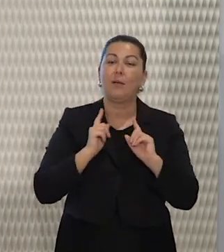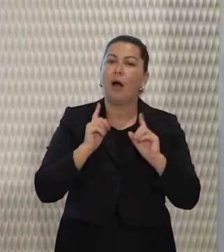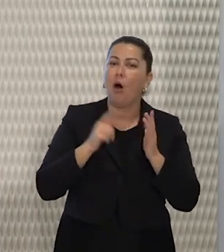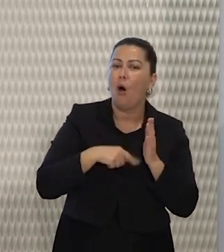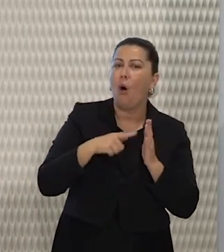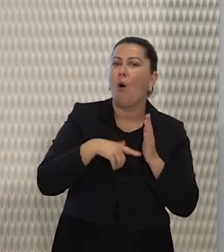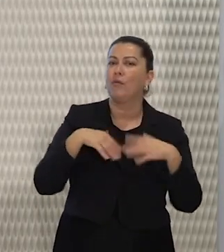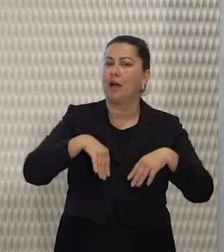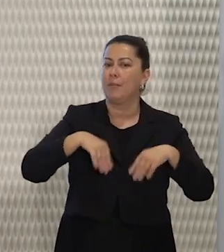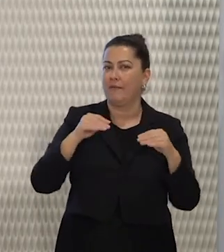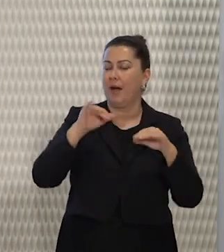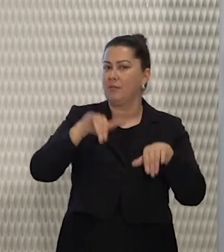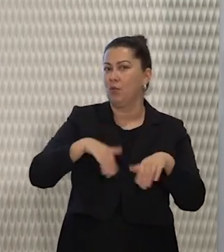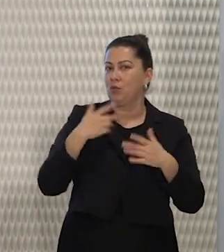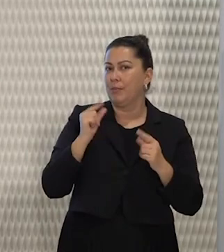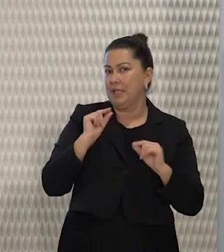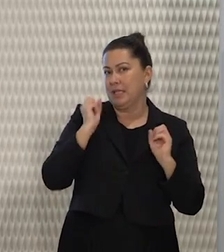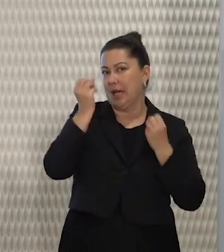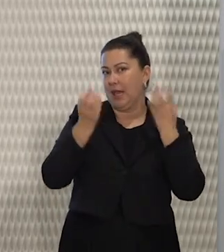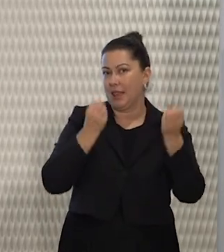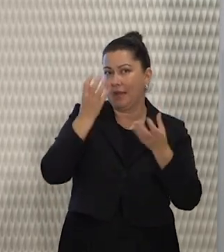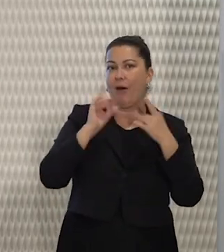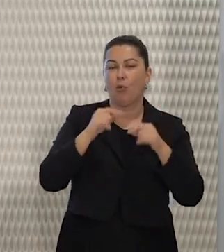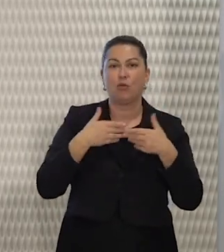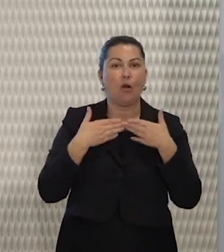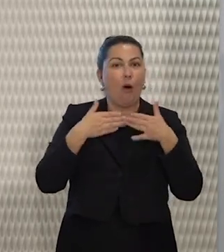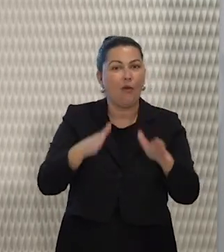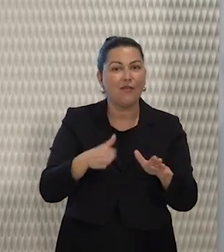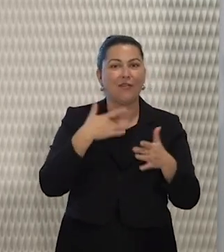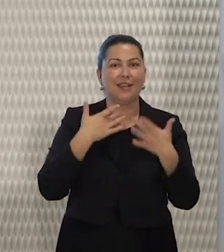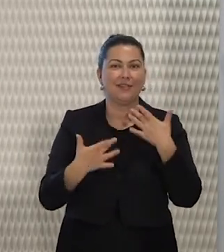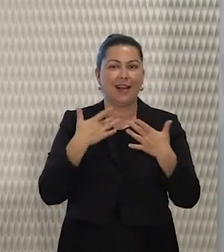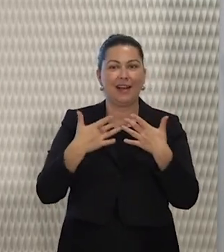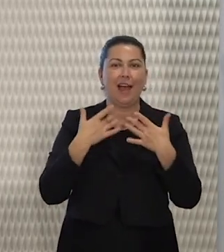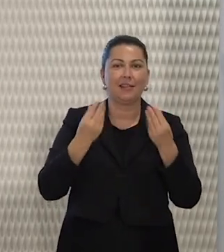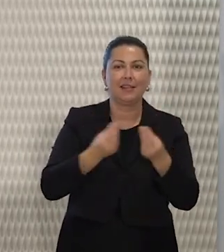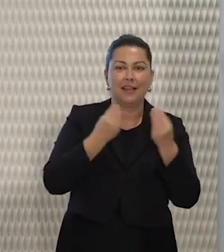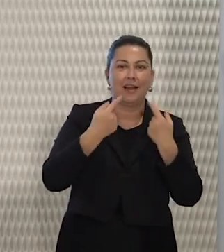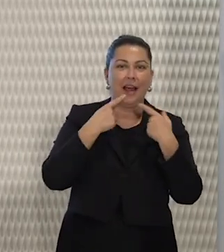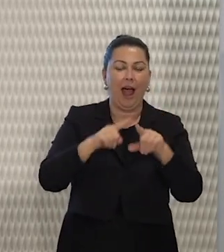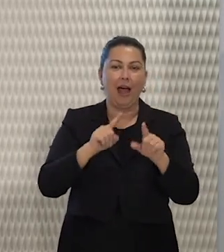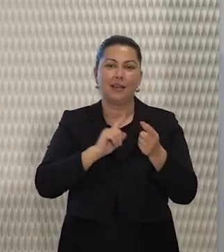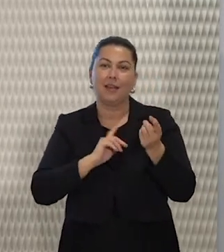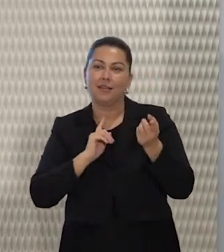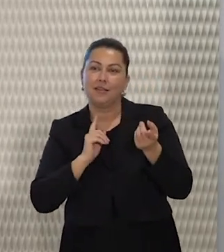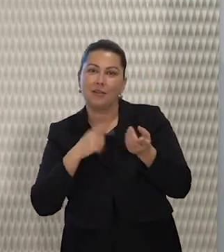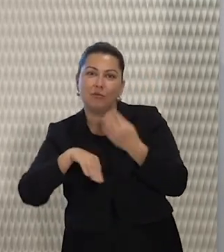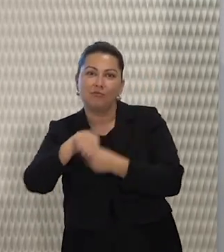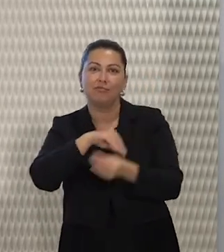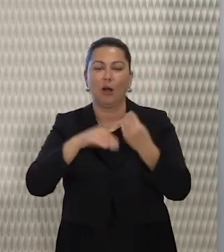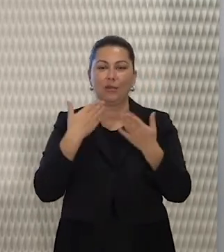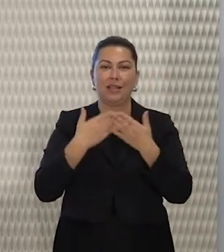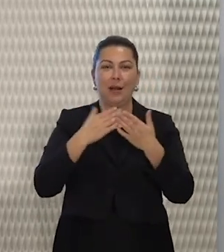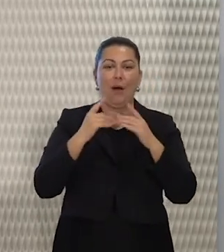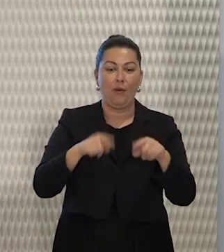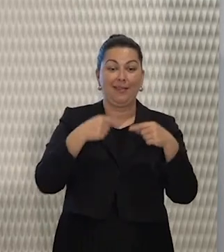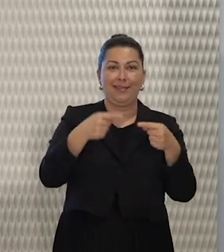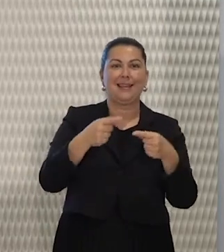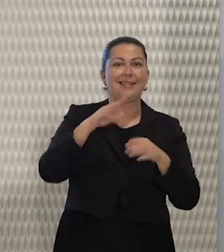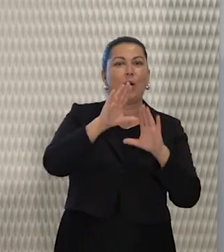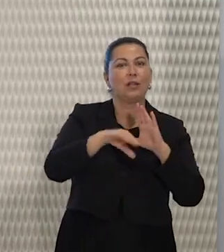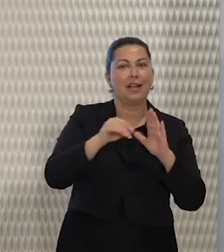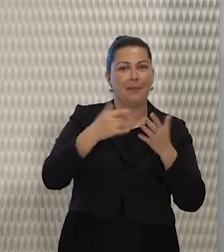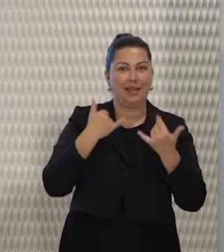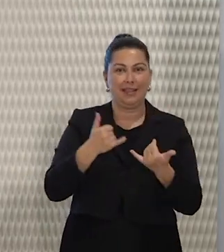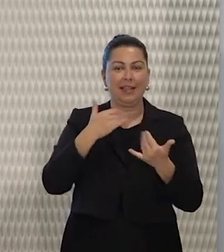anfängt, muss man auch kreativ sein, muss man auch offen sein, die Dinge vielleicht anders anzugehen. Und das war auch das nächste Unternehmen, das